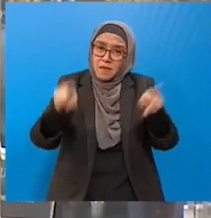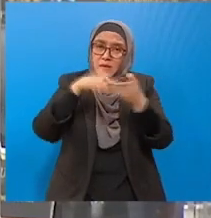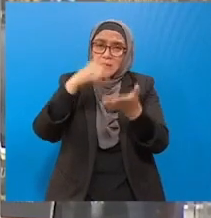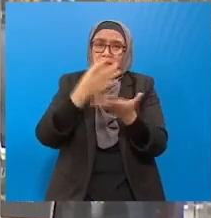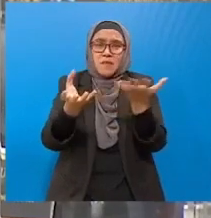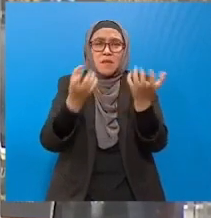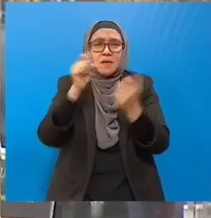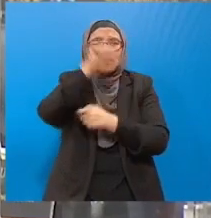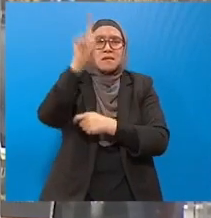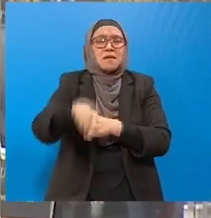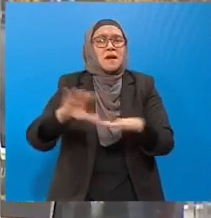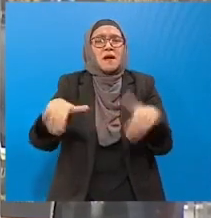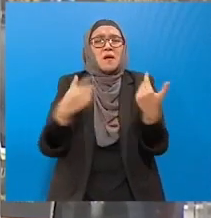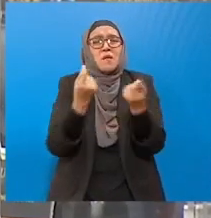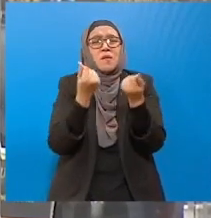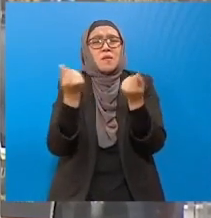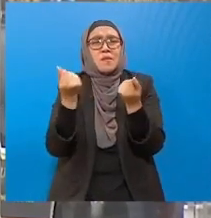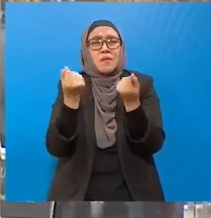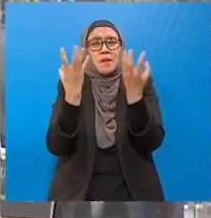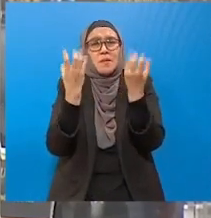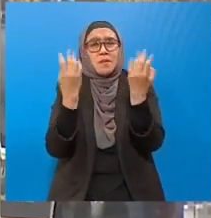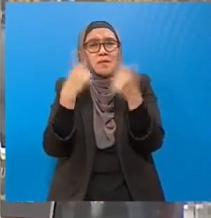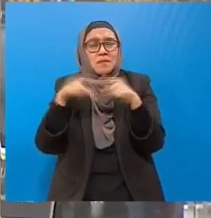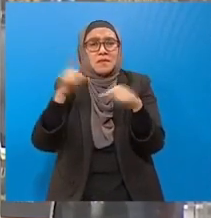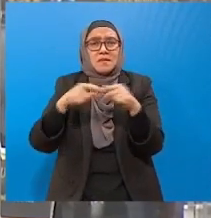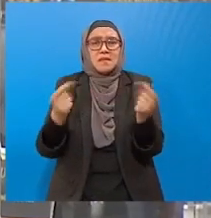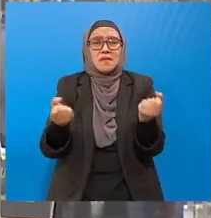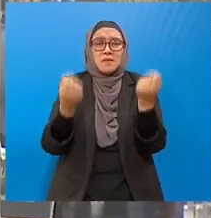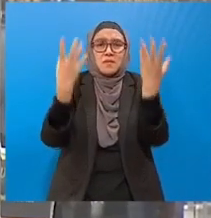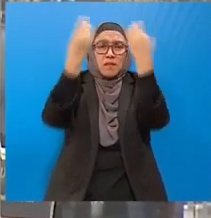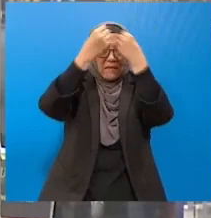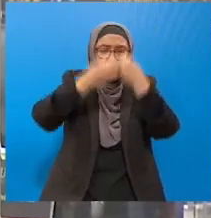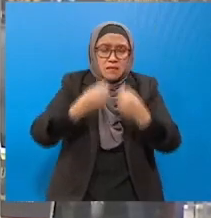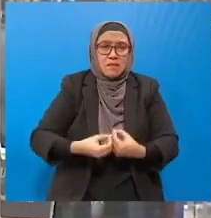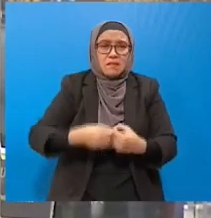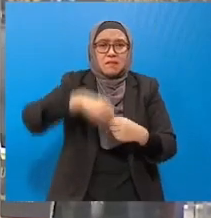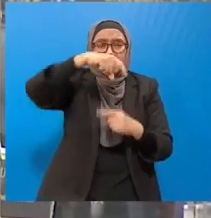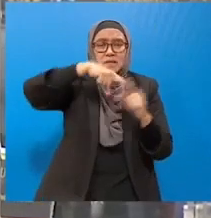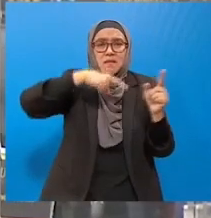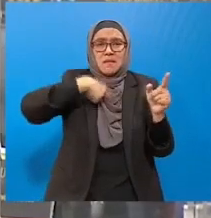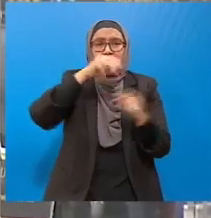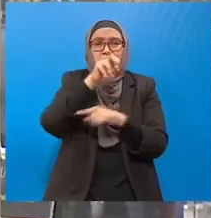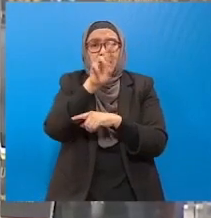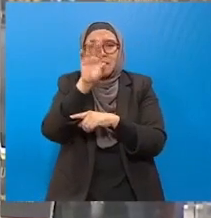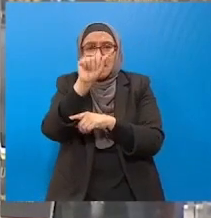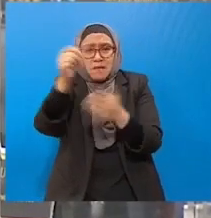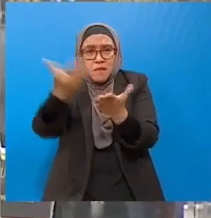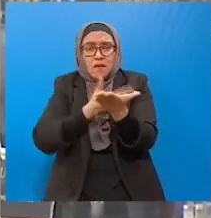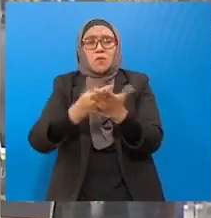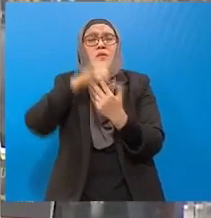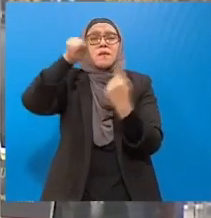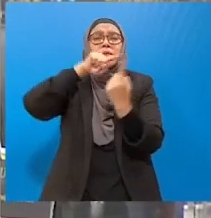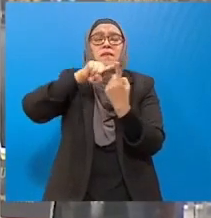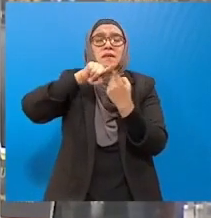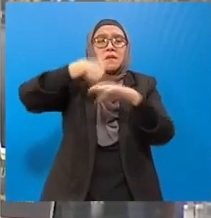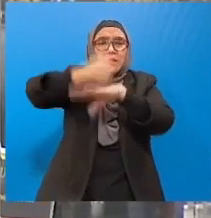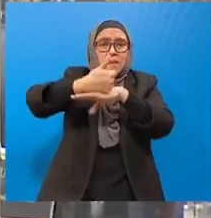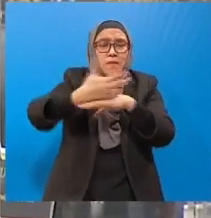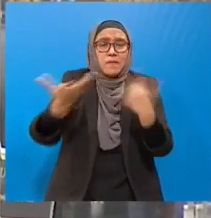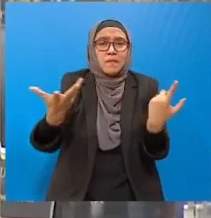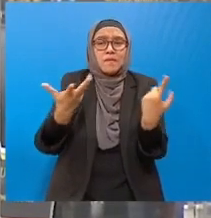tentang Berapakah jumlah menara baru dan juga menara yang tidak taraf yang telah laksanakan ditolak Raja bila ke akan diminum berapa